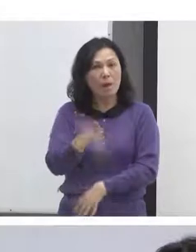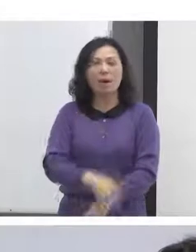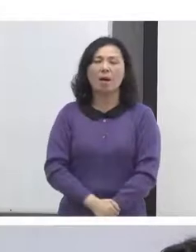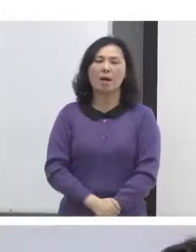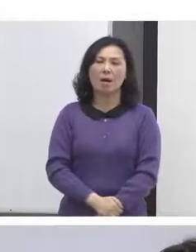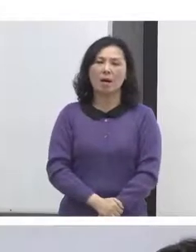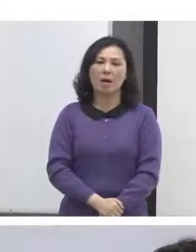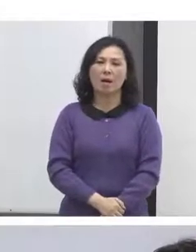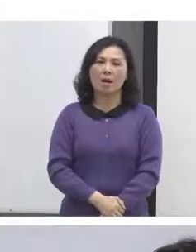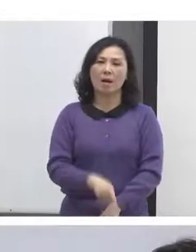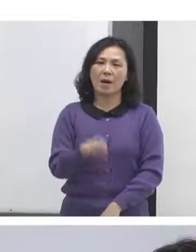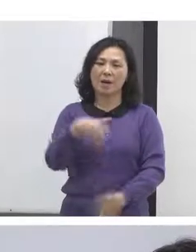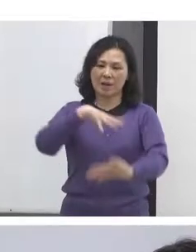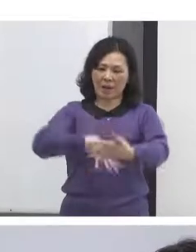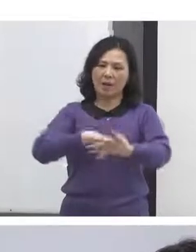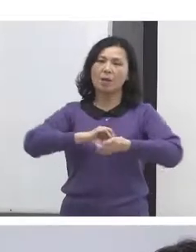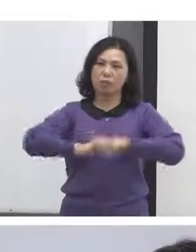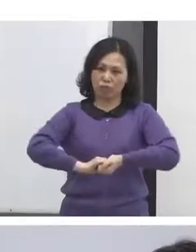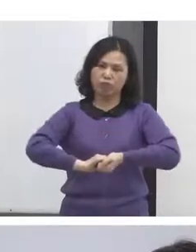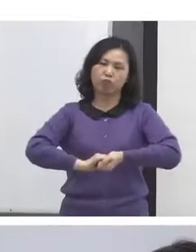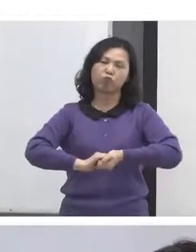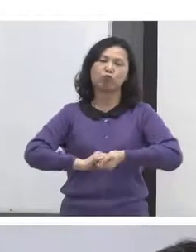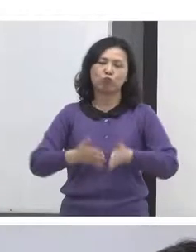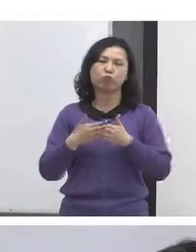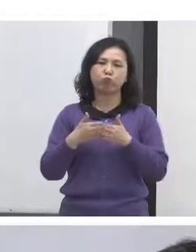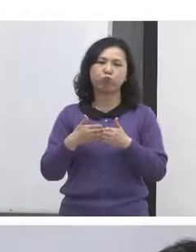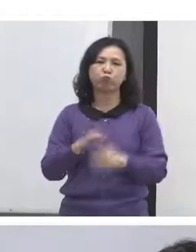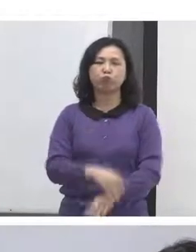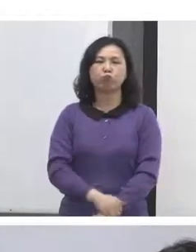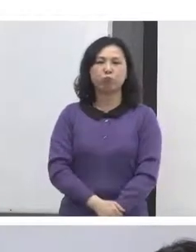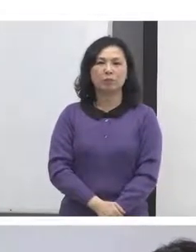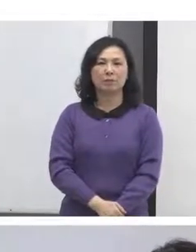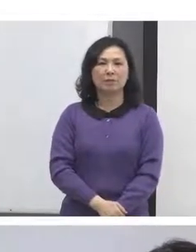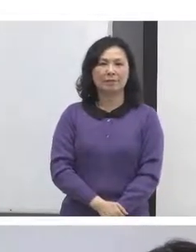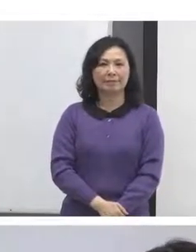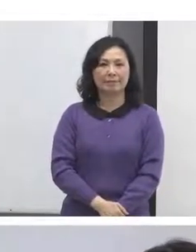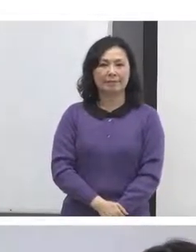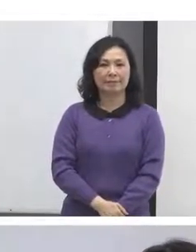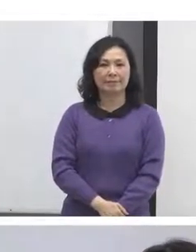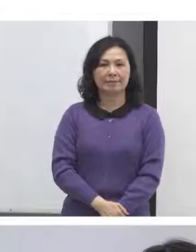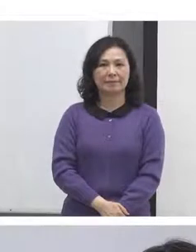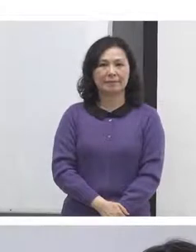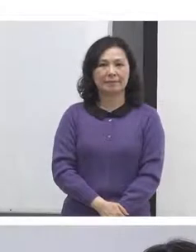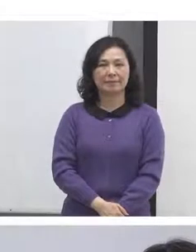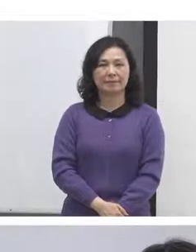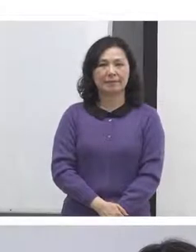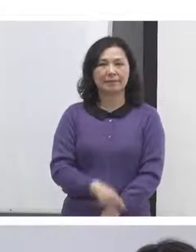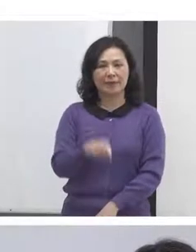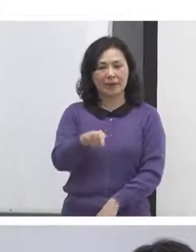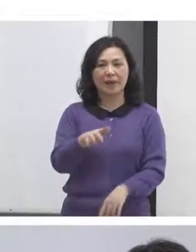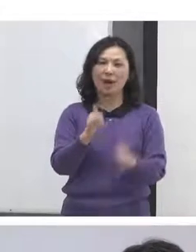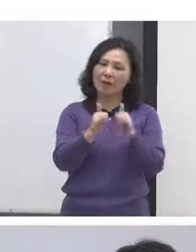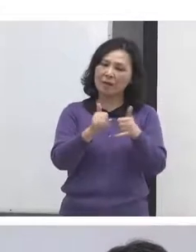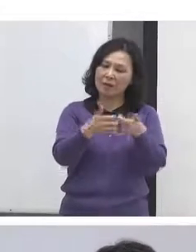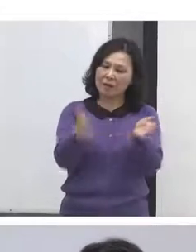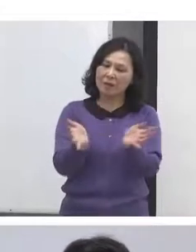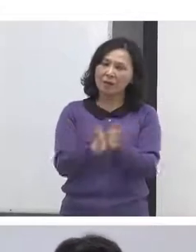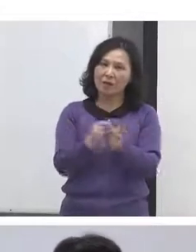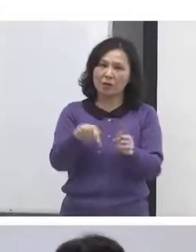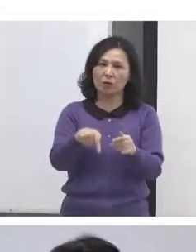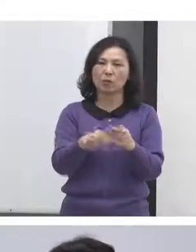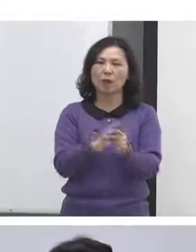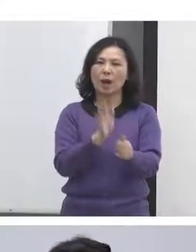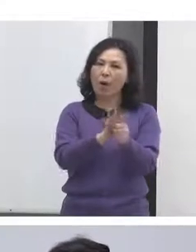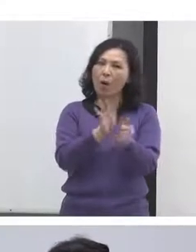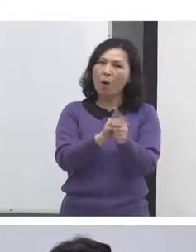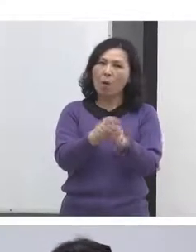要内部决定，做成决定嘛，你要能够有这个社群的功能要能够完成，好，